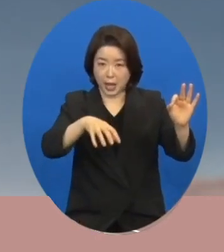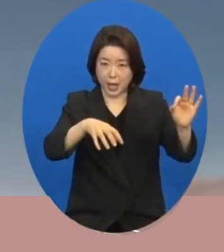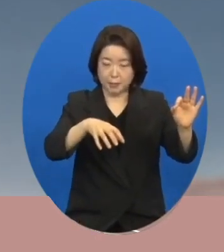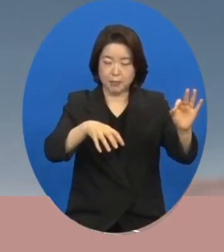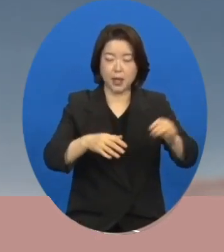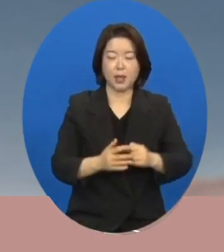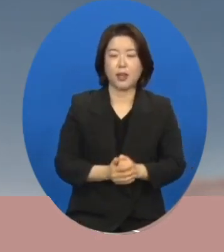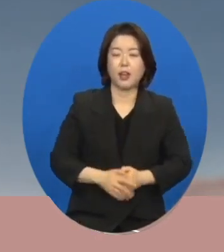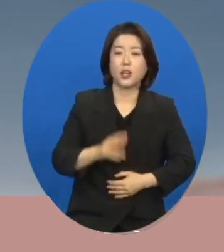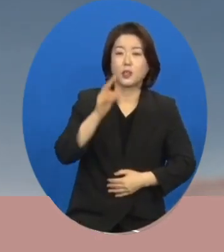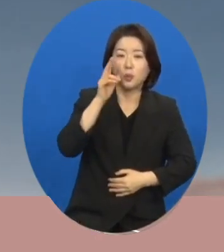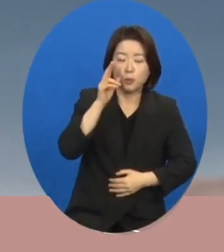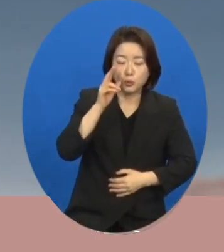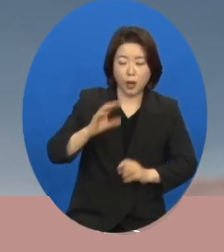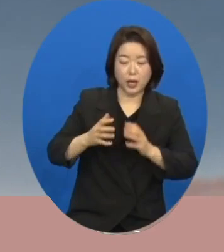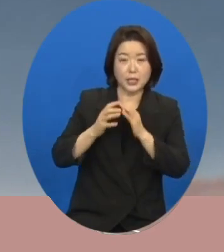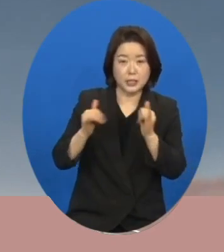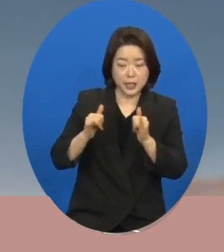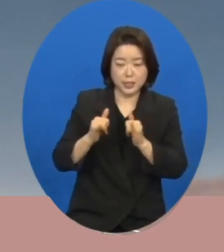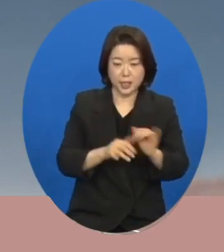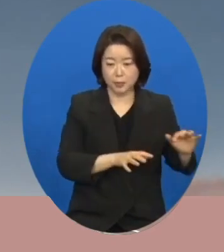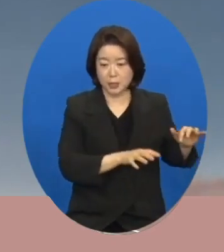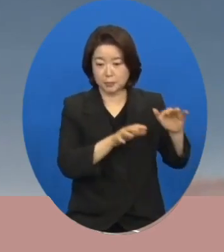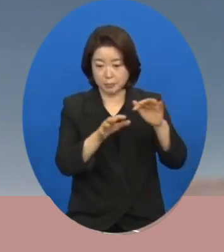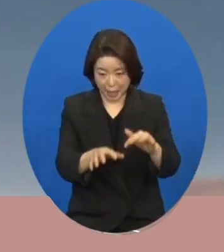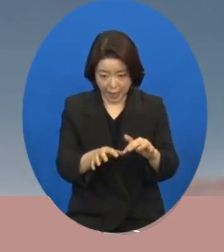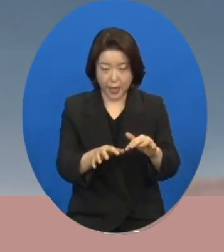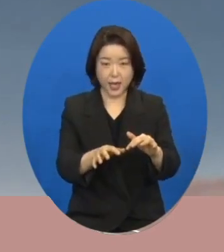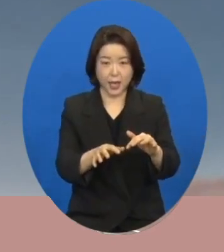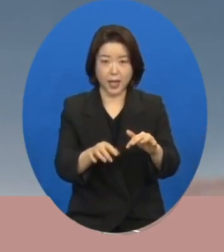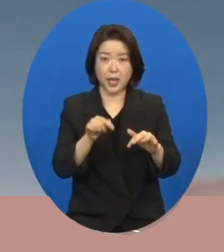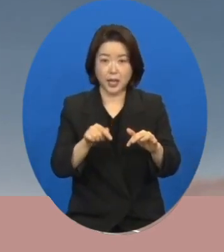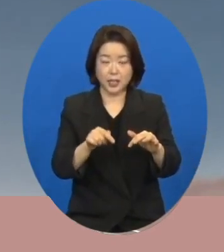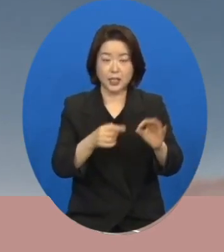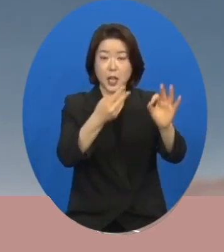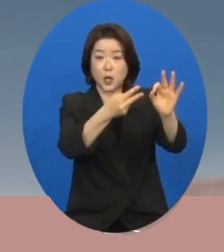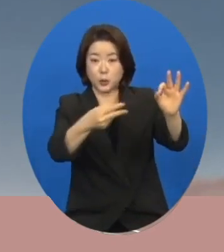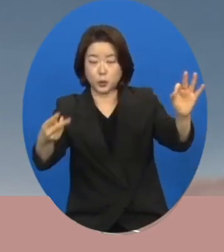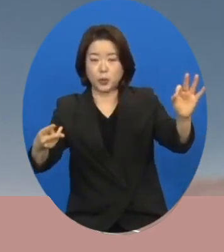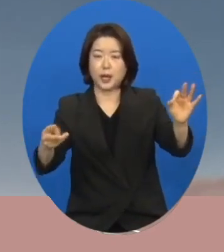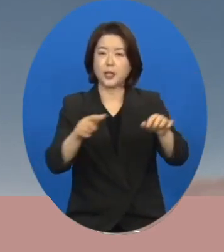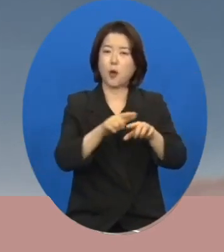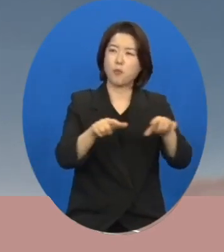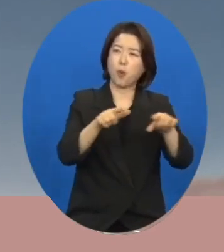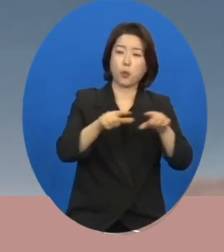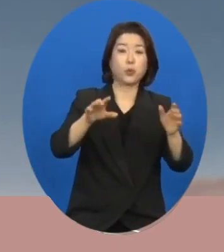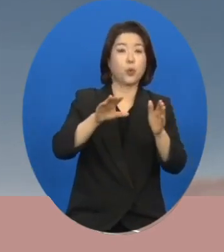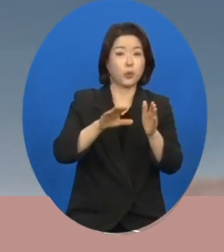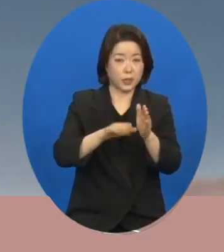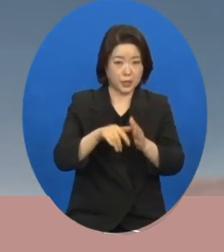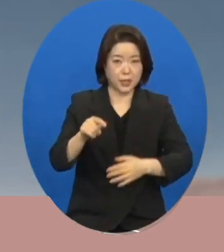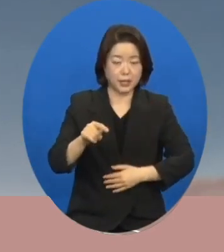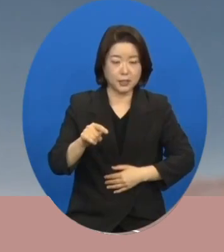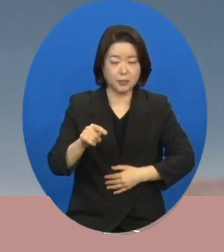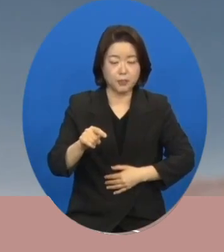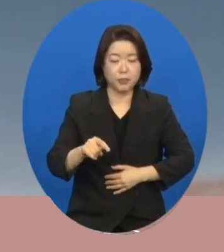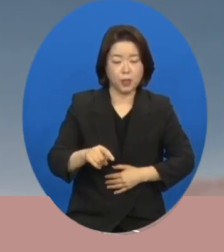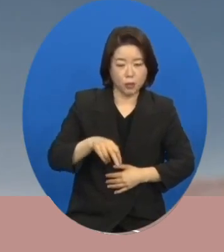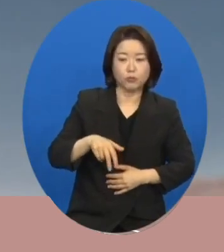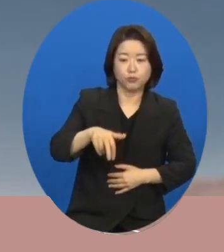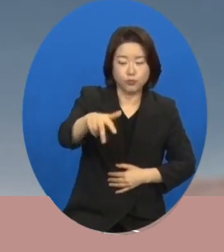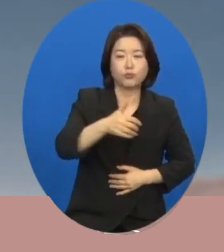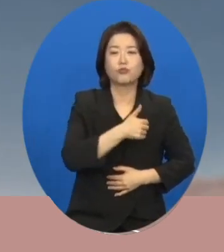이스라엘 백성들이 도착을 했어요 이 요단강은 평소에는 평소에는 이렇게 건널만한